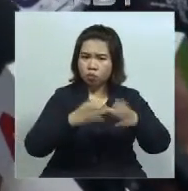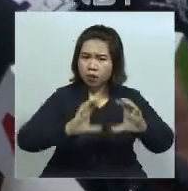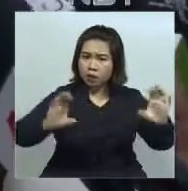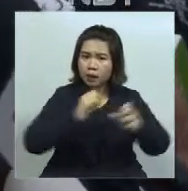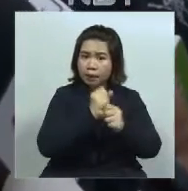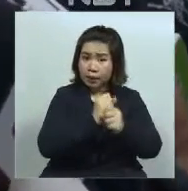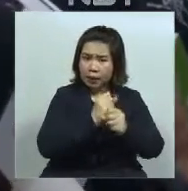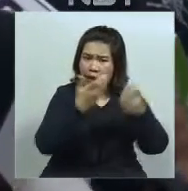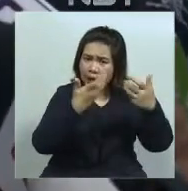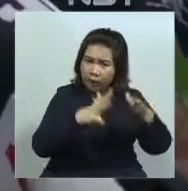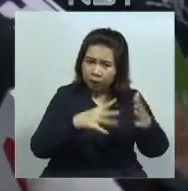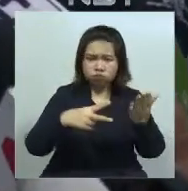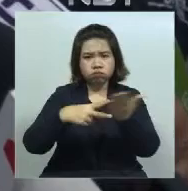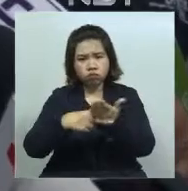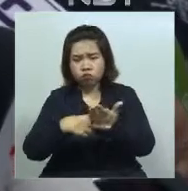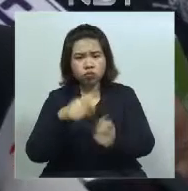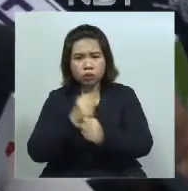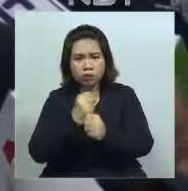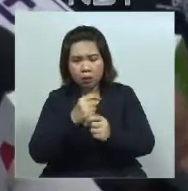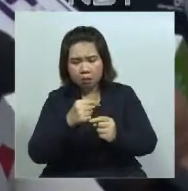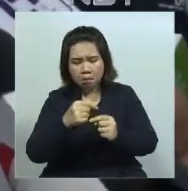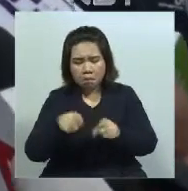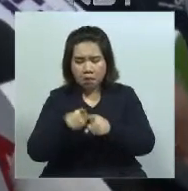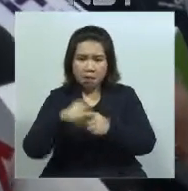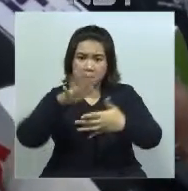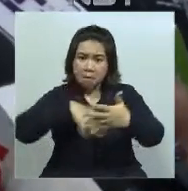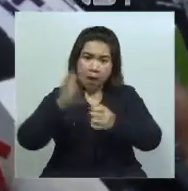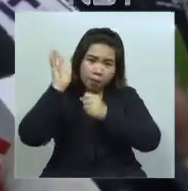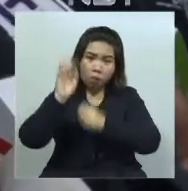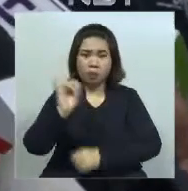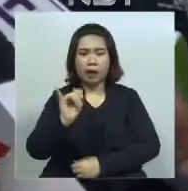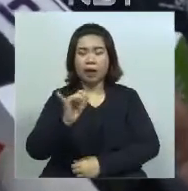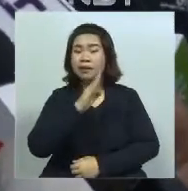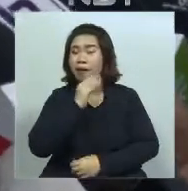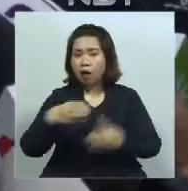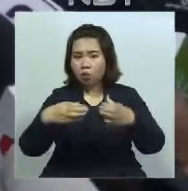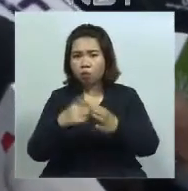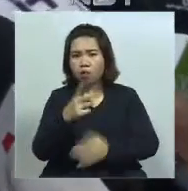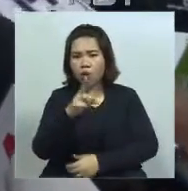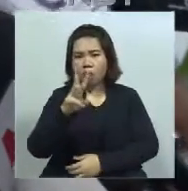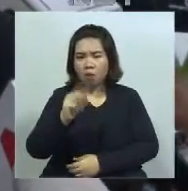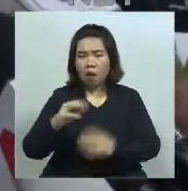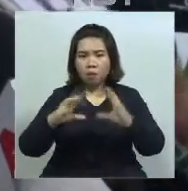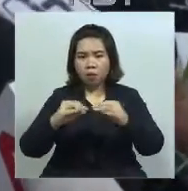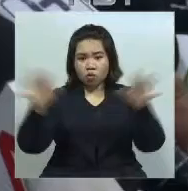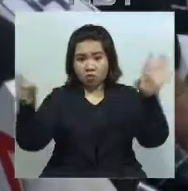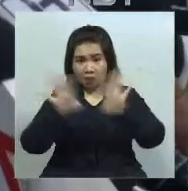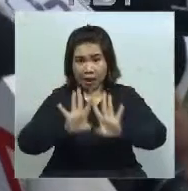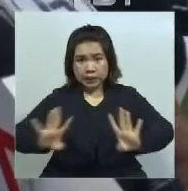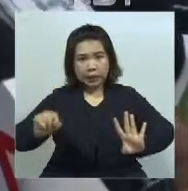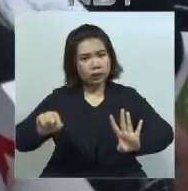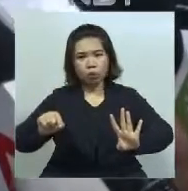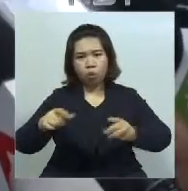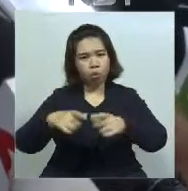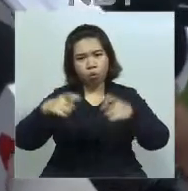แล้วเสร็จแต่ยังไม่ดำเนินการไปจนถึงขั้นแถลงนโยบายได้การที่คณะรัฐมนตรีชุดใหม่จะเข้าประชุมอาเซียนซัมมิตซึ่งเป็นเรื่องใหญ่